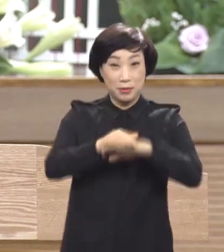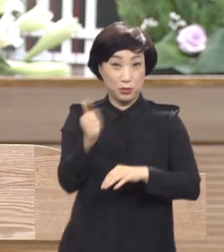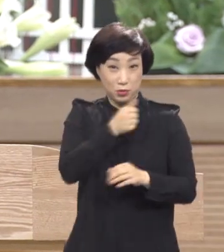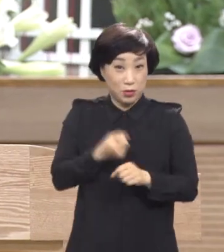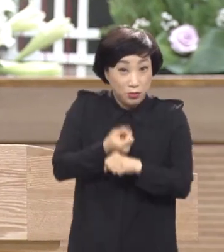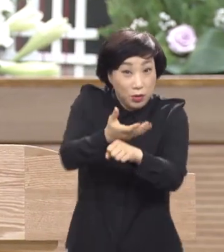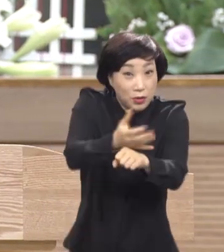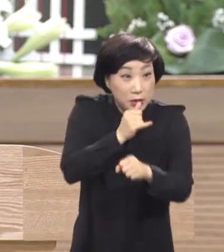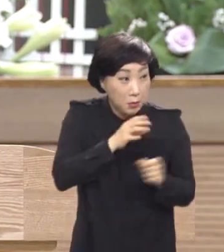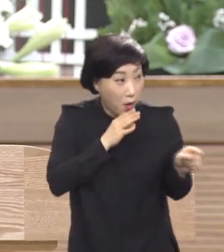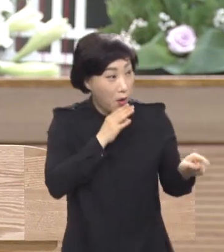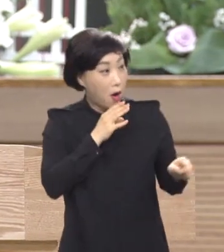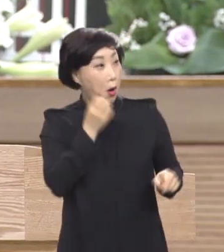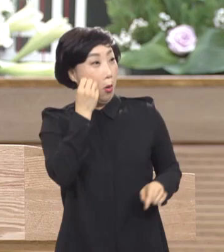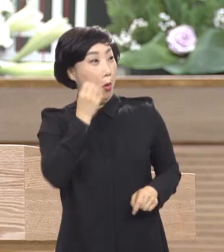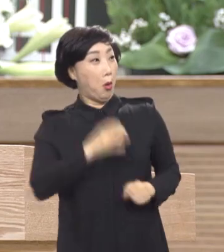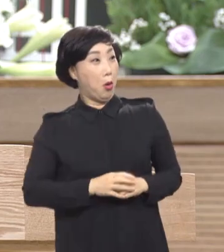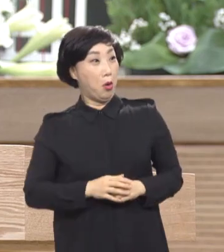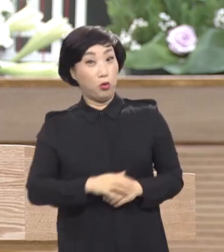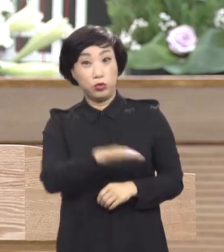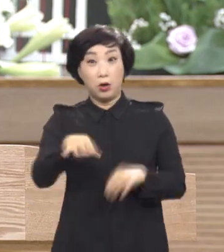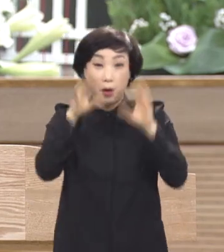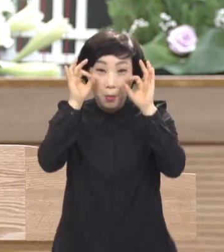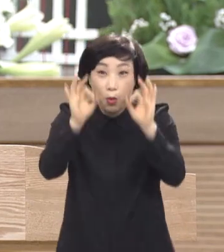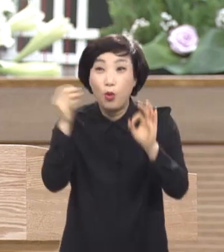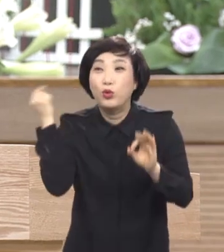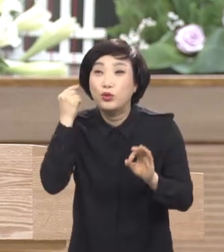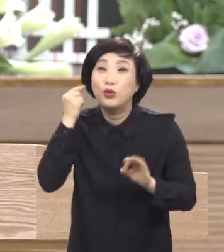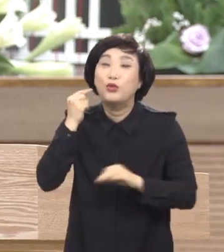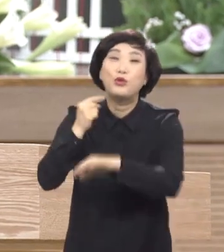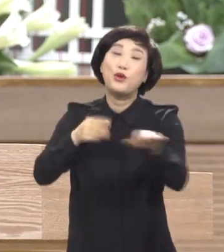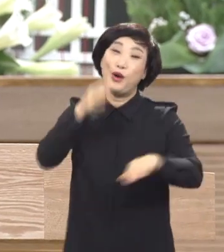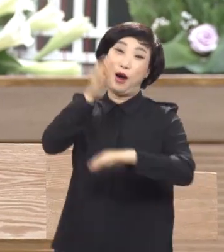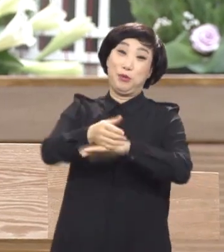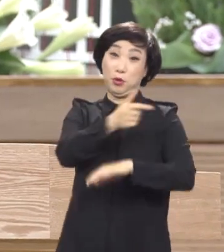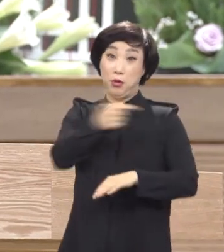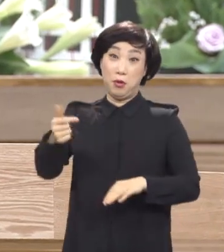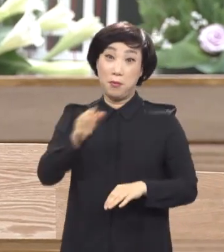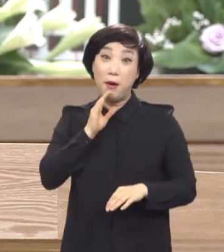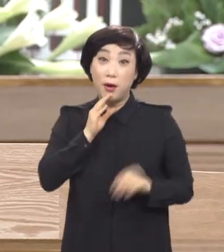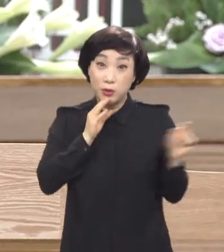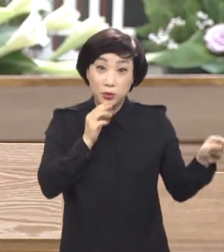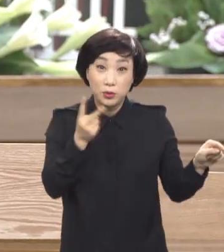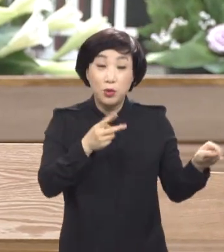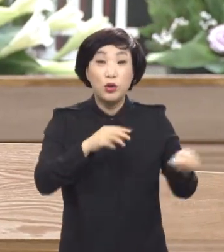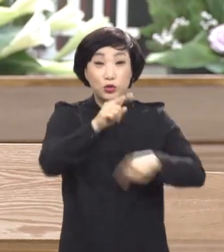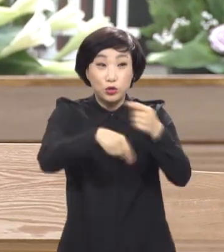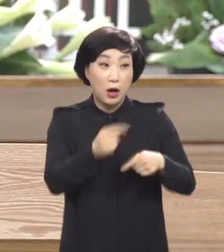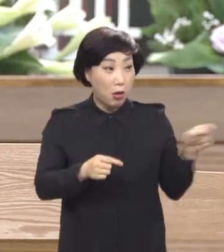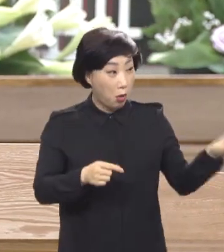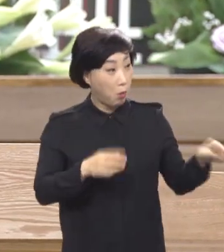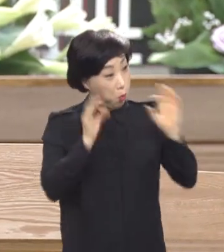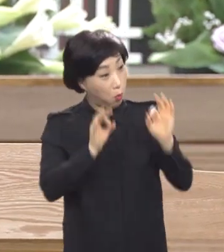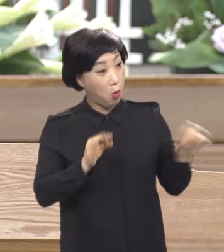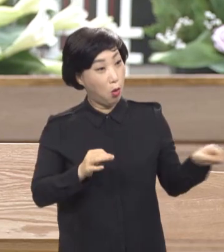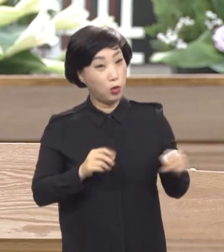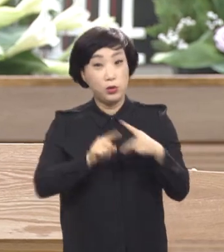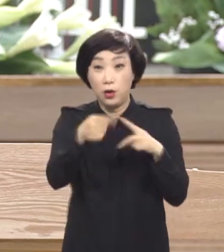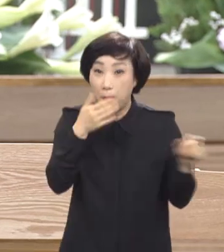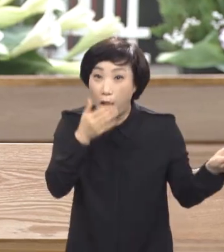듣는 것이 얼마나 감사하며 수화를 통해서 알아듣기만 해도 얼마나 감사하냐